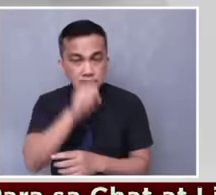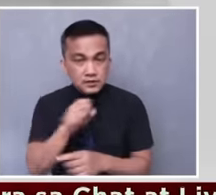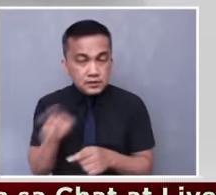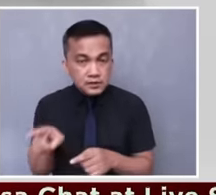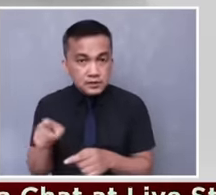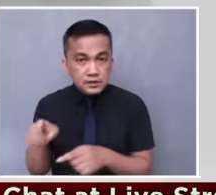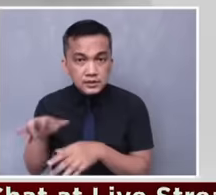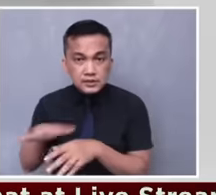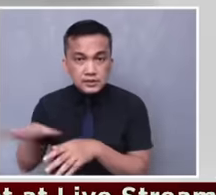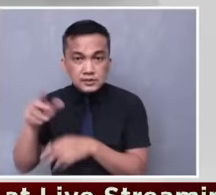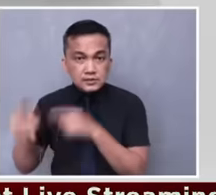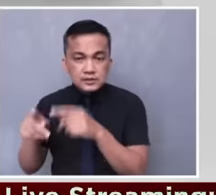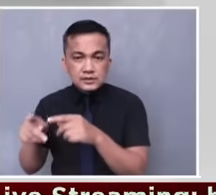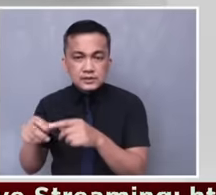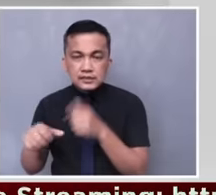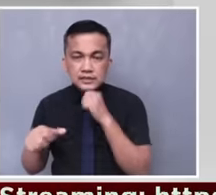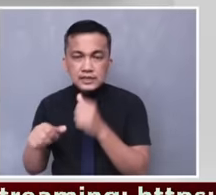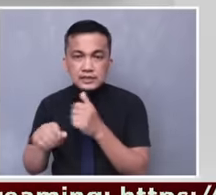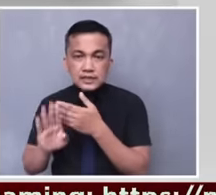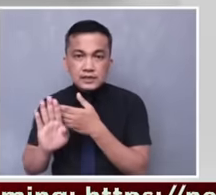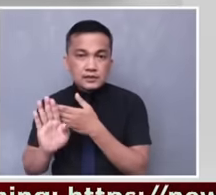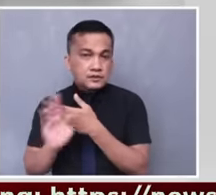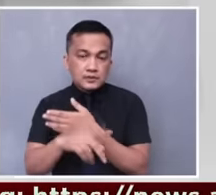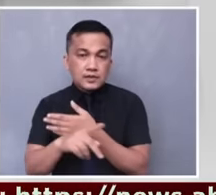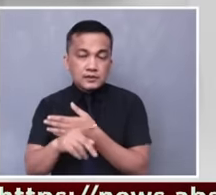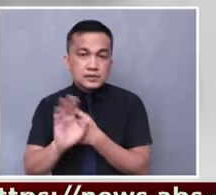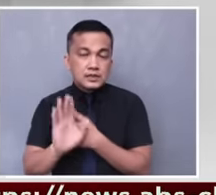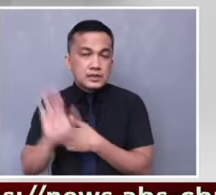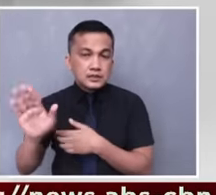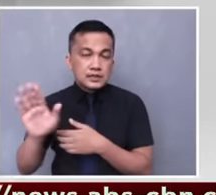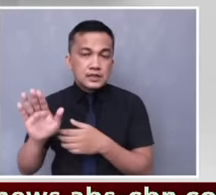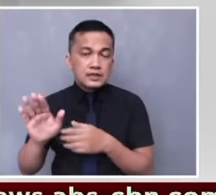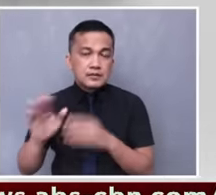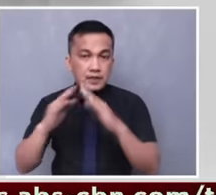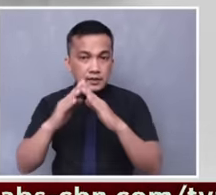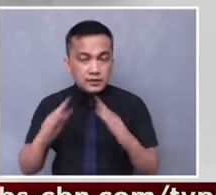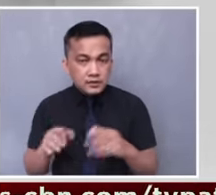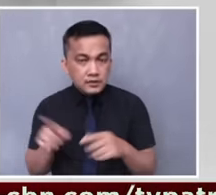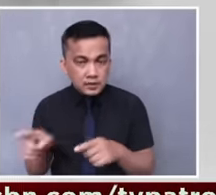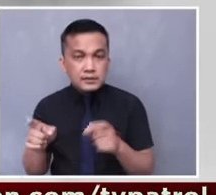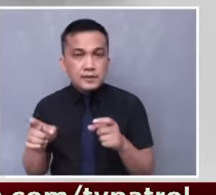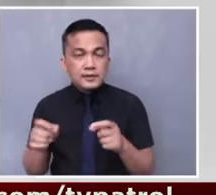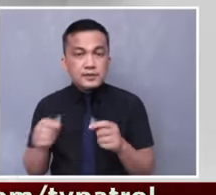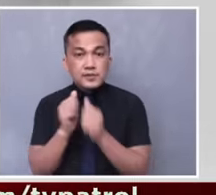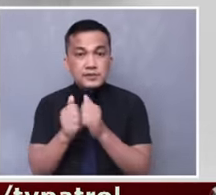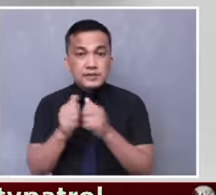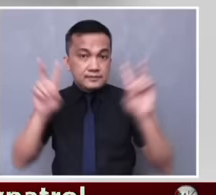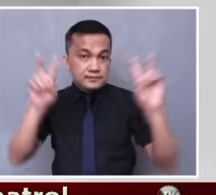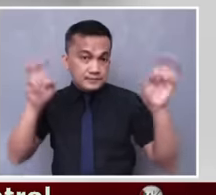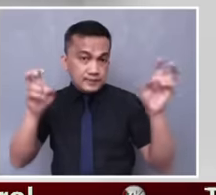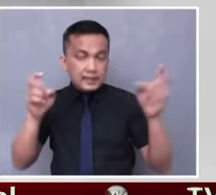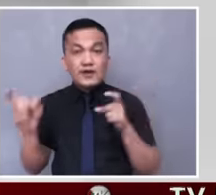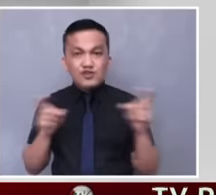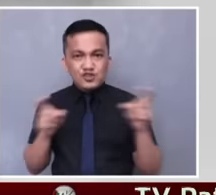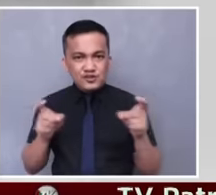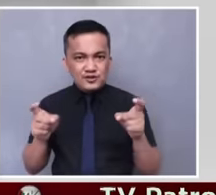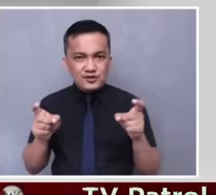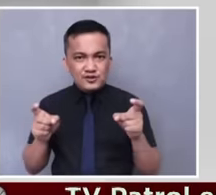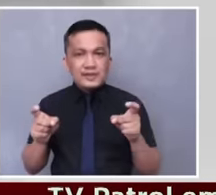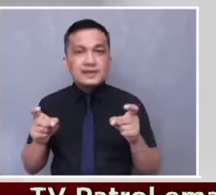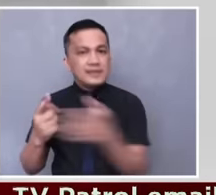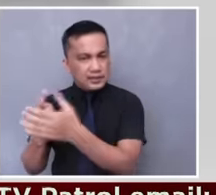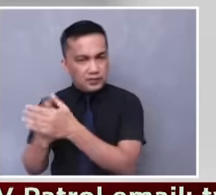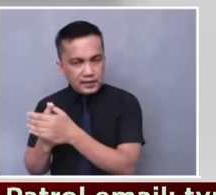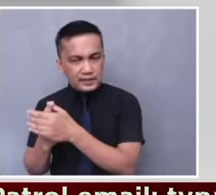not returned back to their households. And as such, na-control, no? Or na nakita pa sila doon at na-isolate at na-manage pa